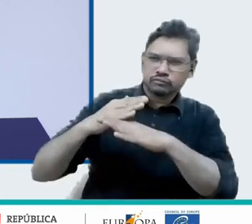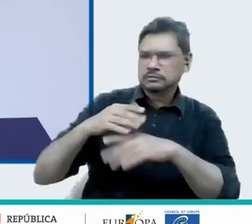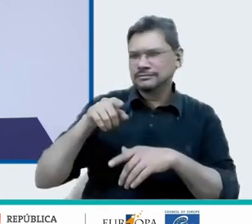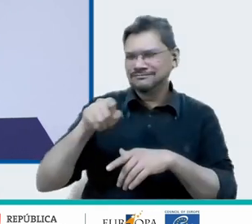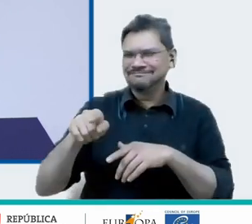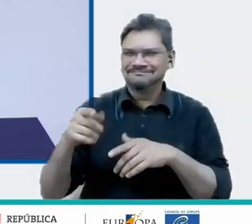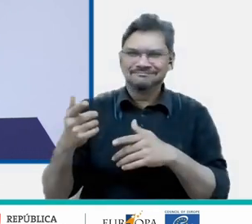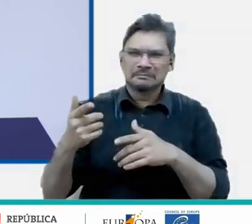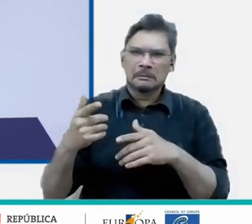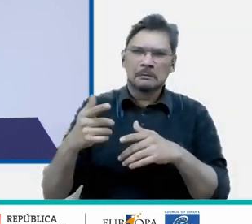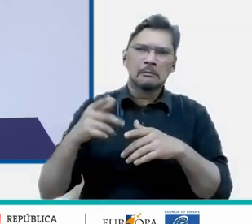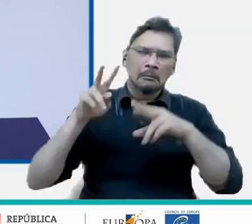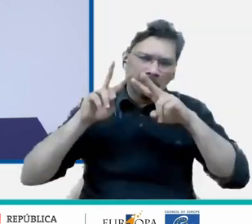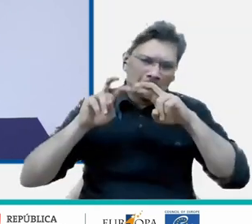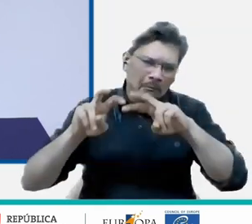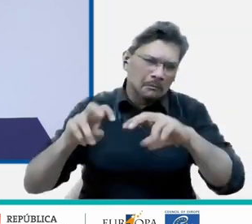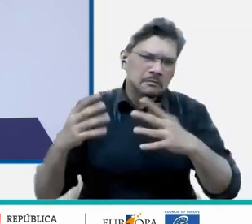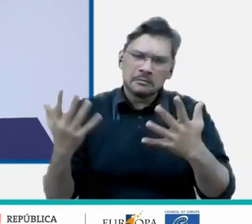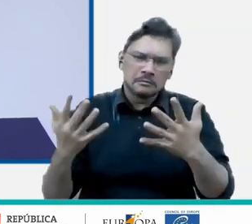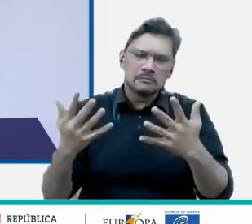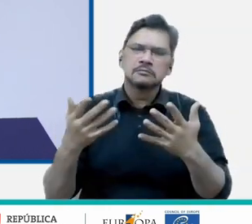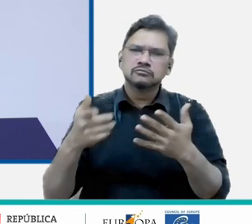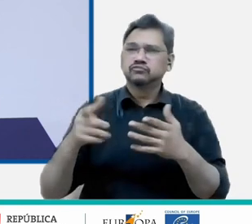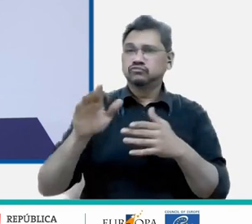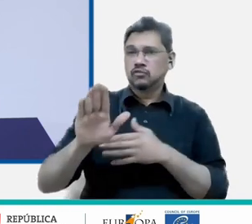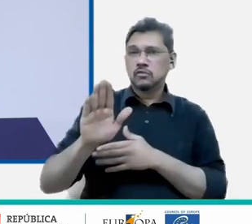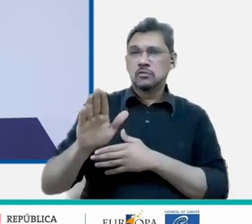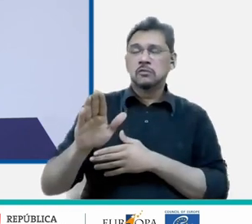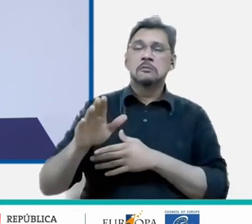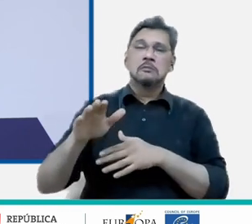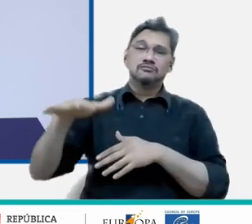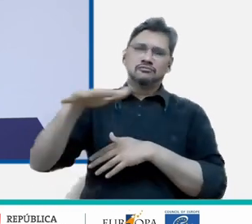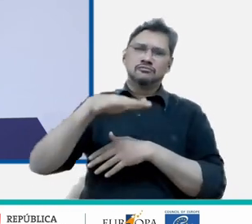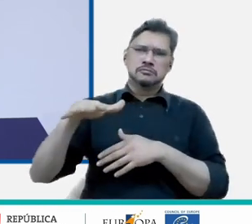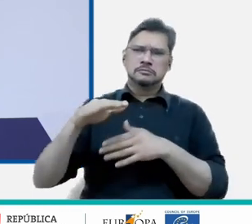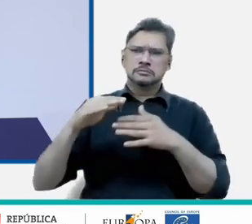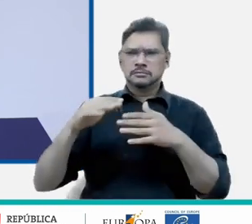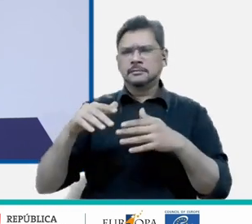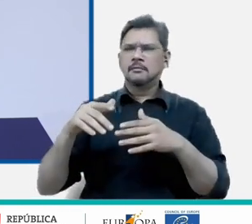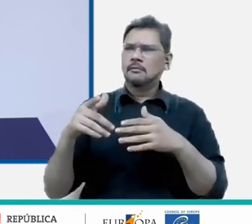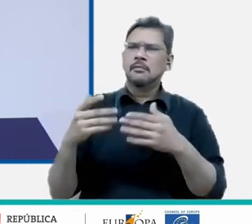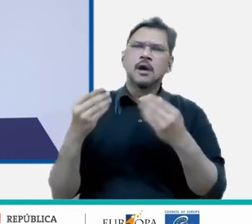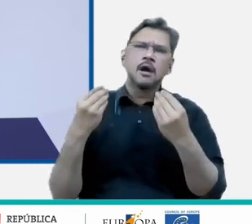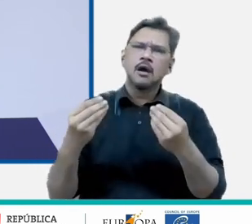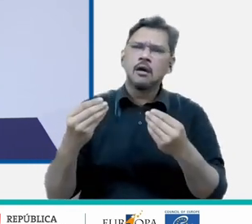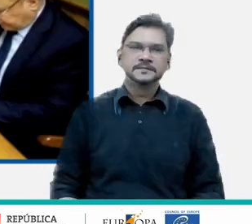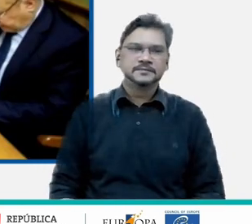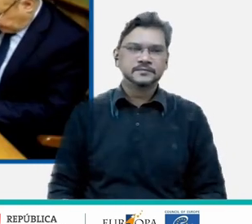about these hazards and how you're tracking them? Please,